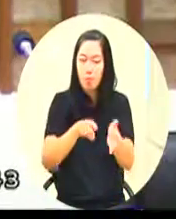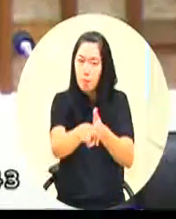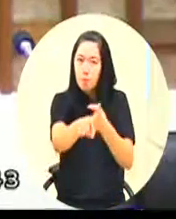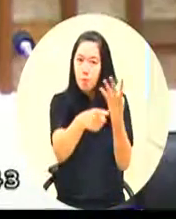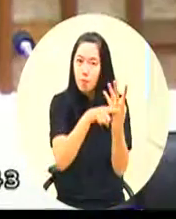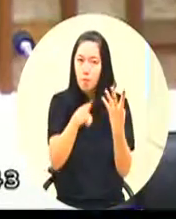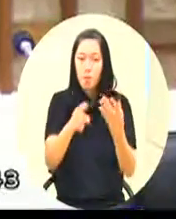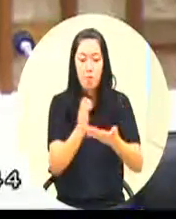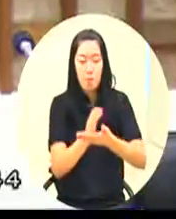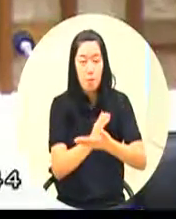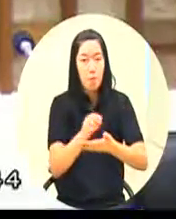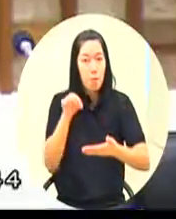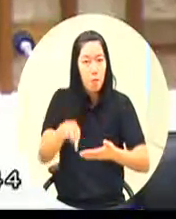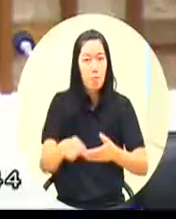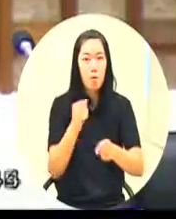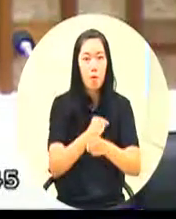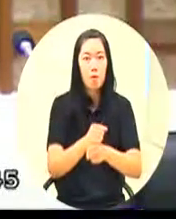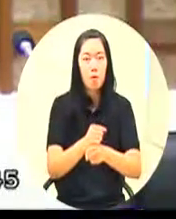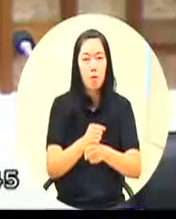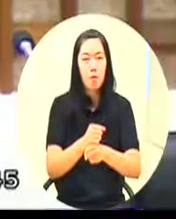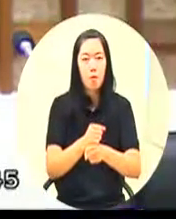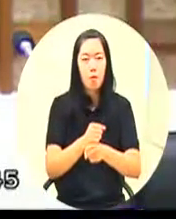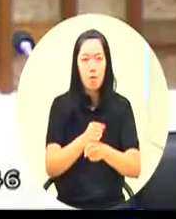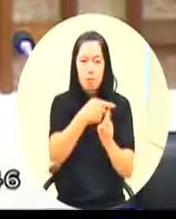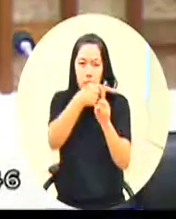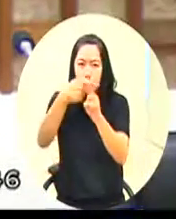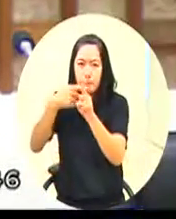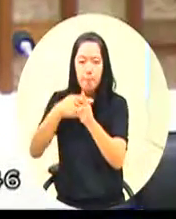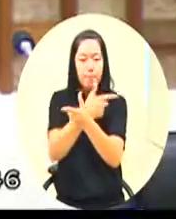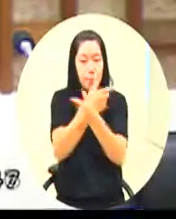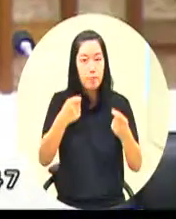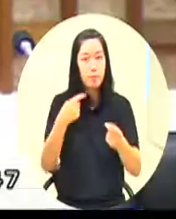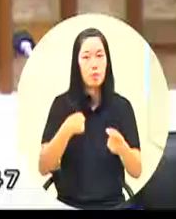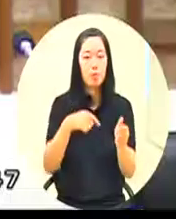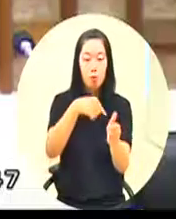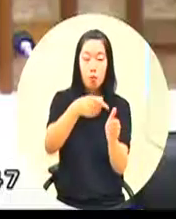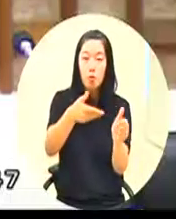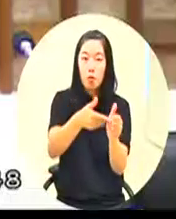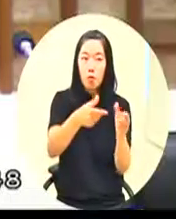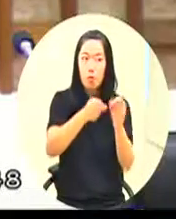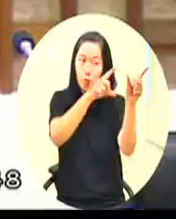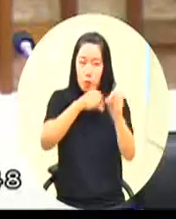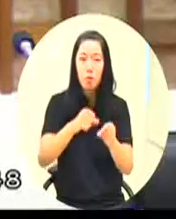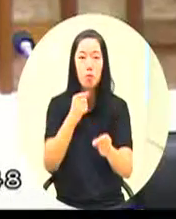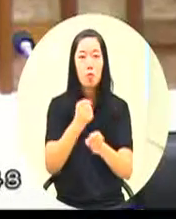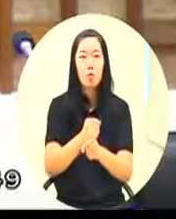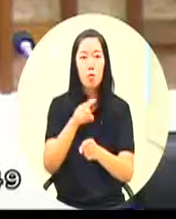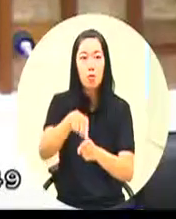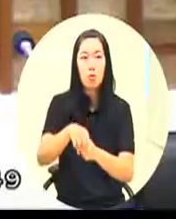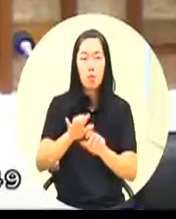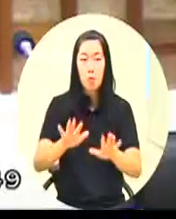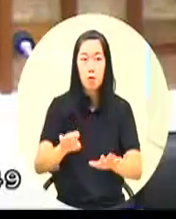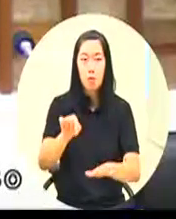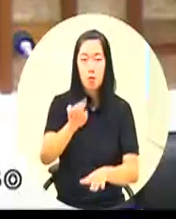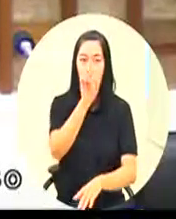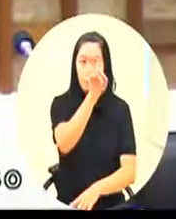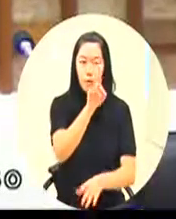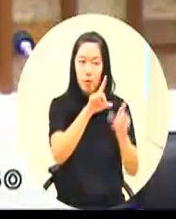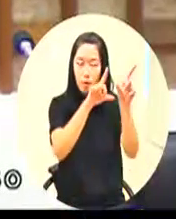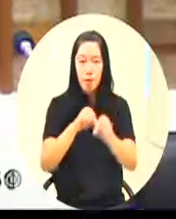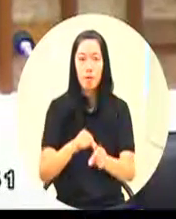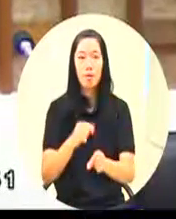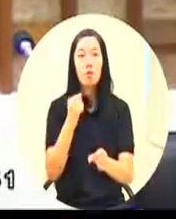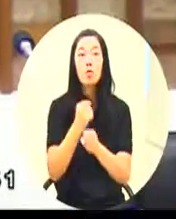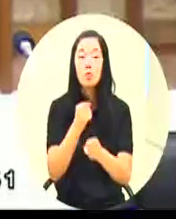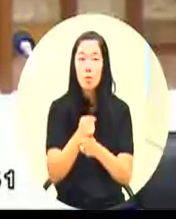评估，把这个做一致的标准，我们教育局也延续这个标准，然后我们在本市里面一个标准我们要来